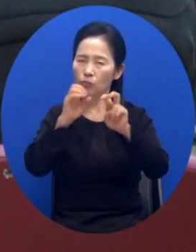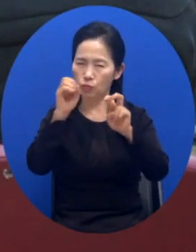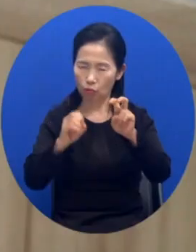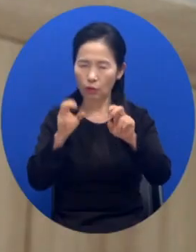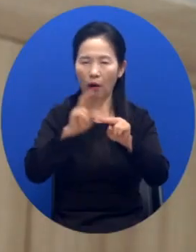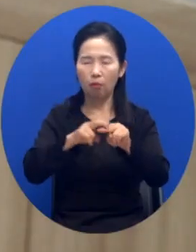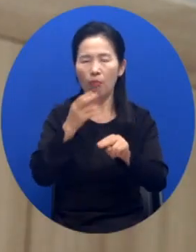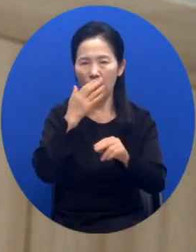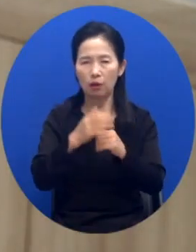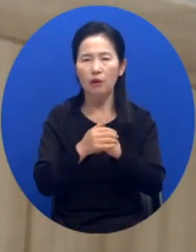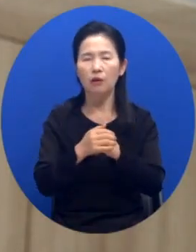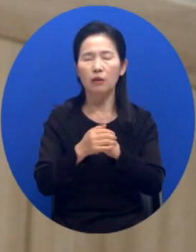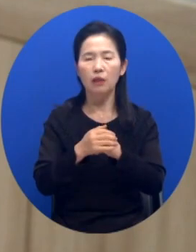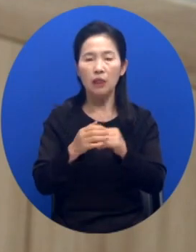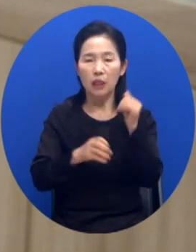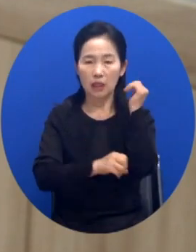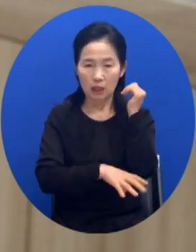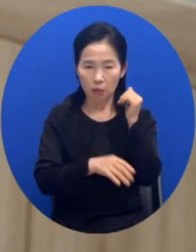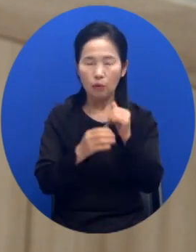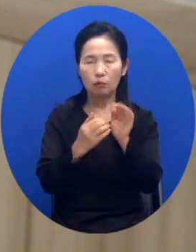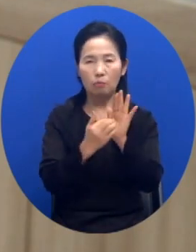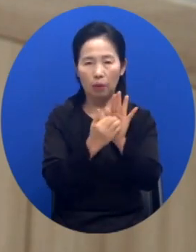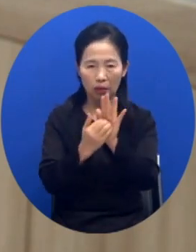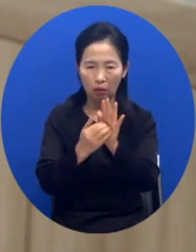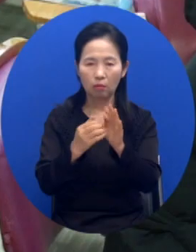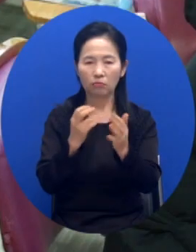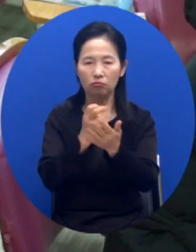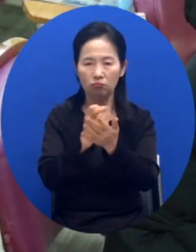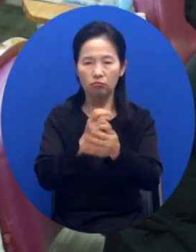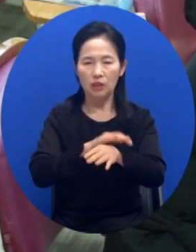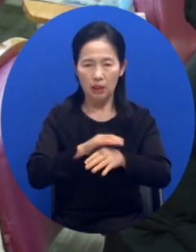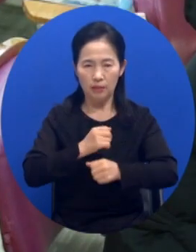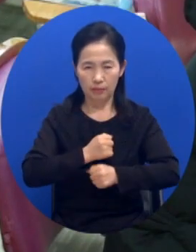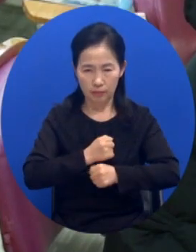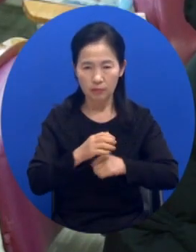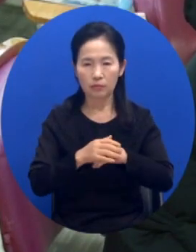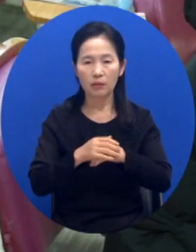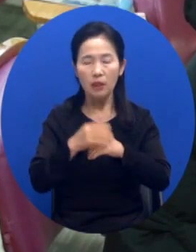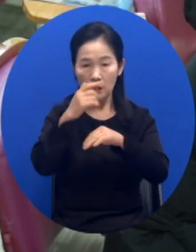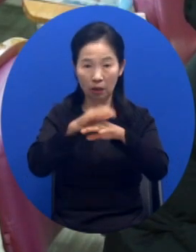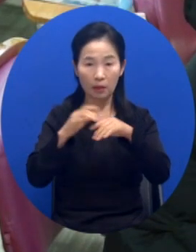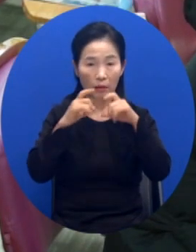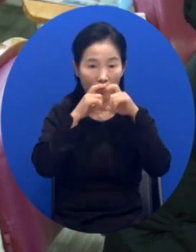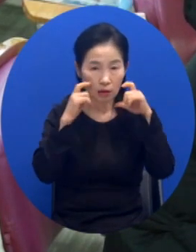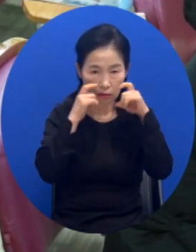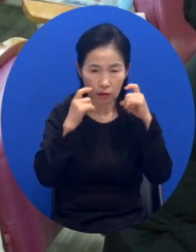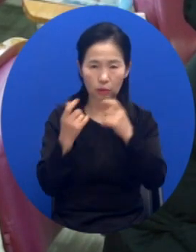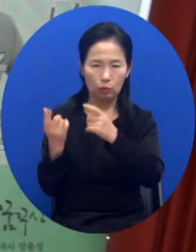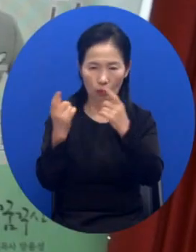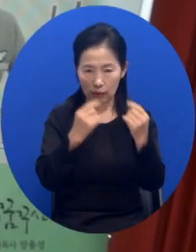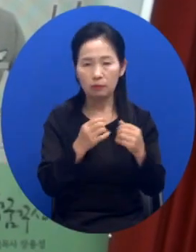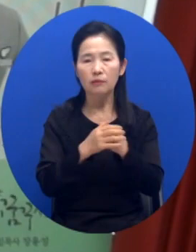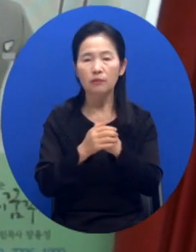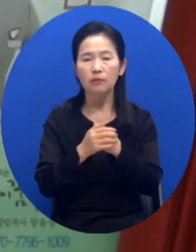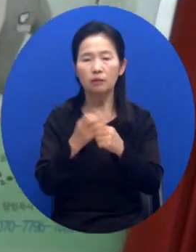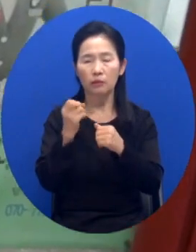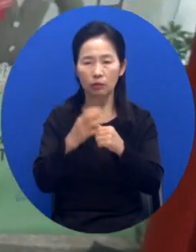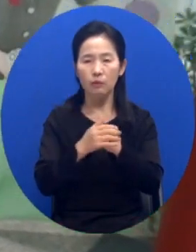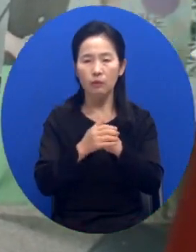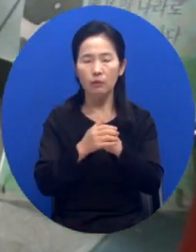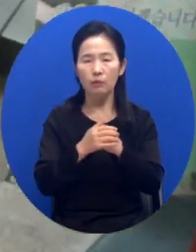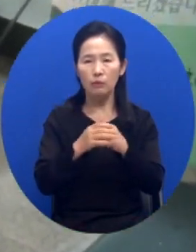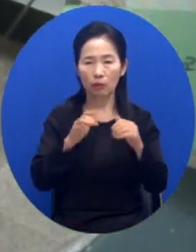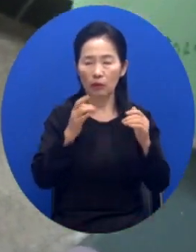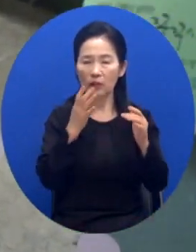기본적인 반 약속들은 역시 잘 지켜지고 있었고요 예배시간에 저렇게 마스크를 착용하고 또 한가지